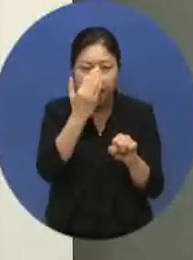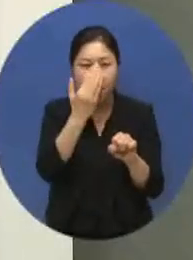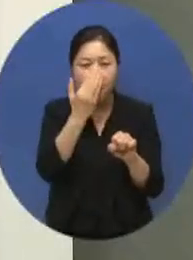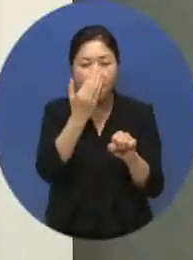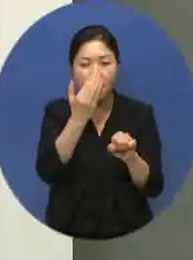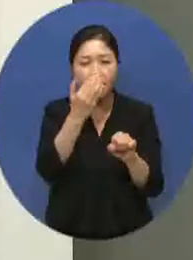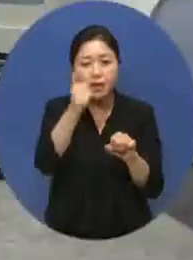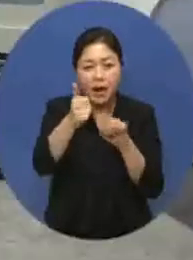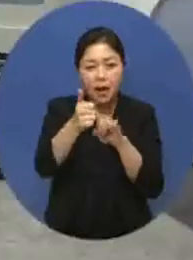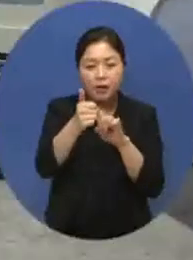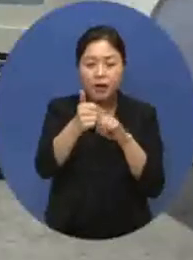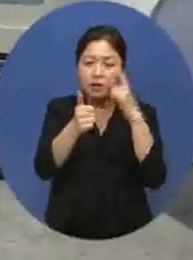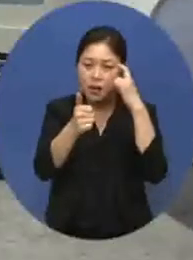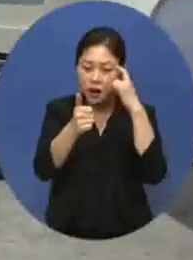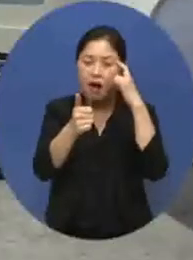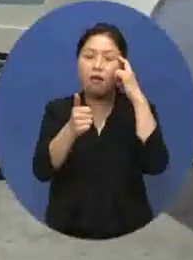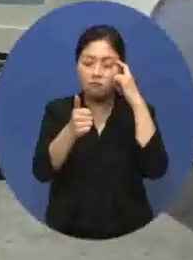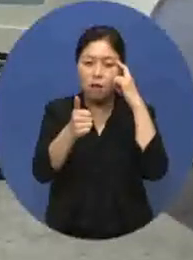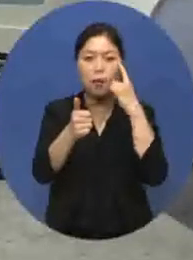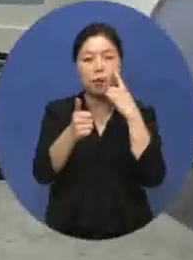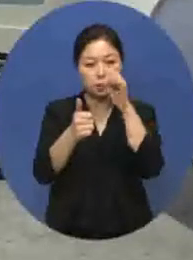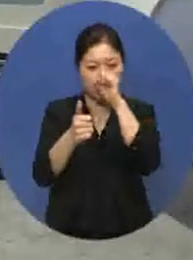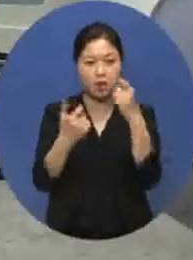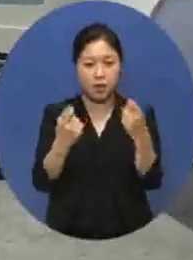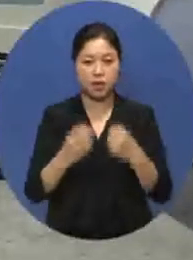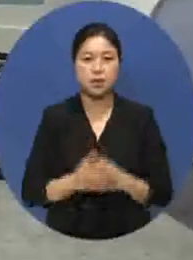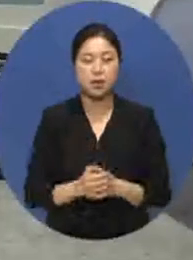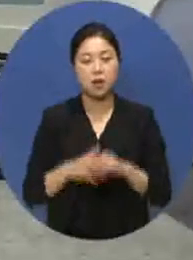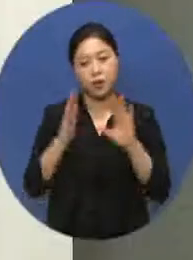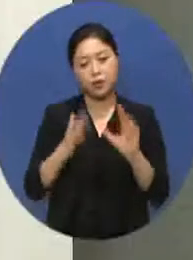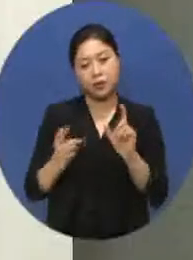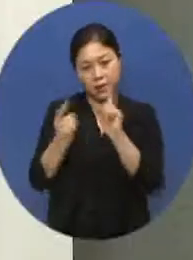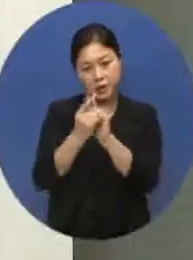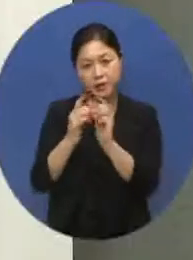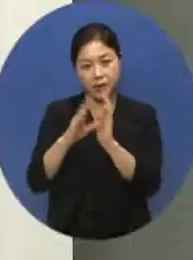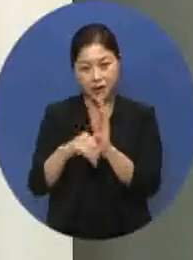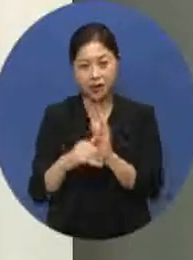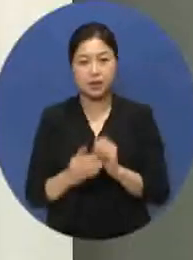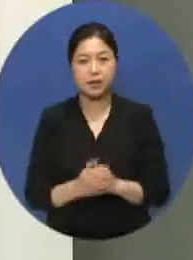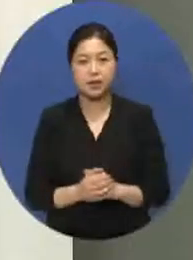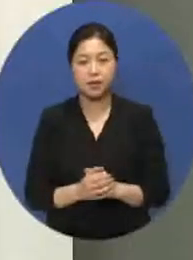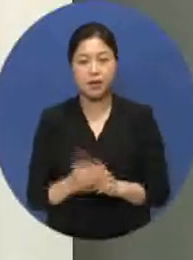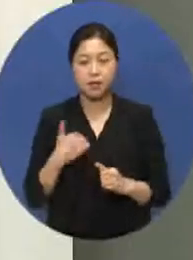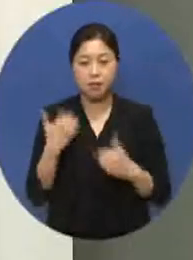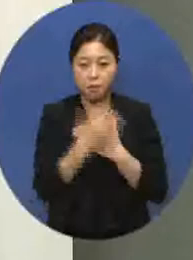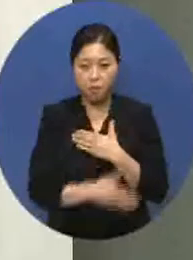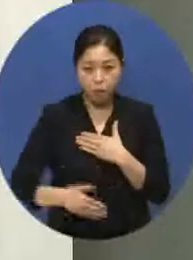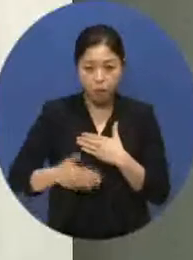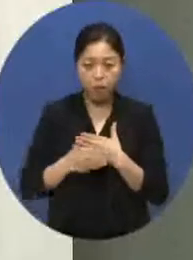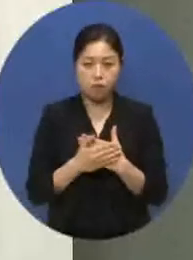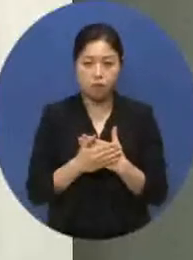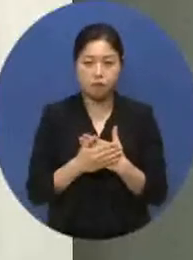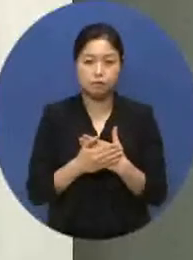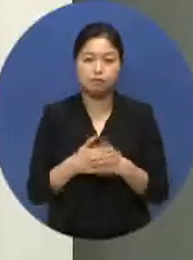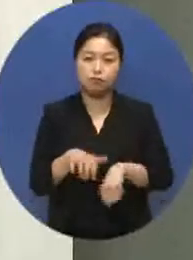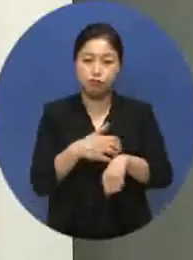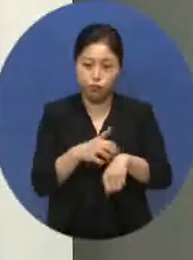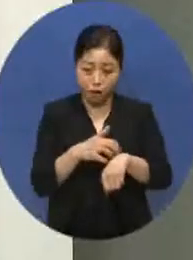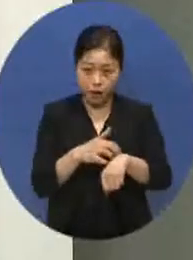수가 있습니다. 오늘 만남 시간에는 특히 자신의 몸도 불편한데도